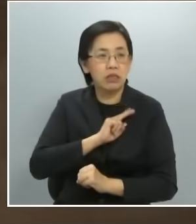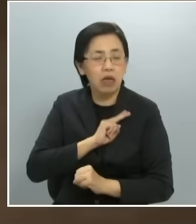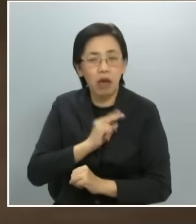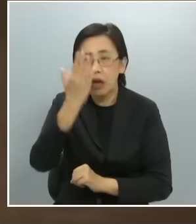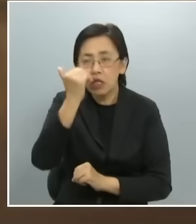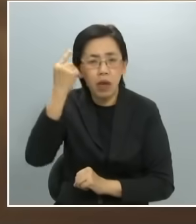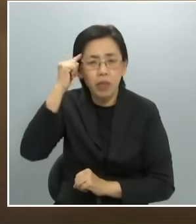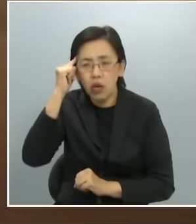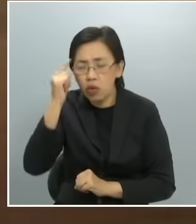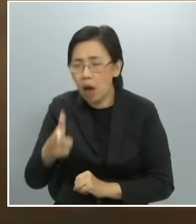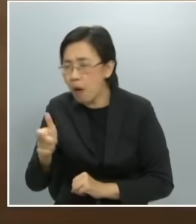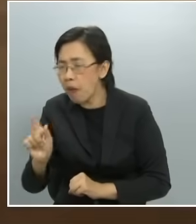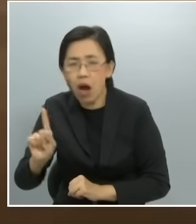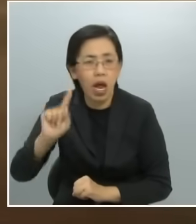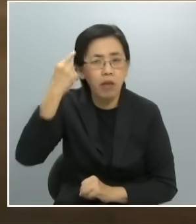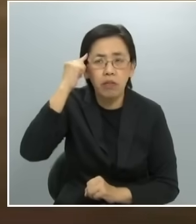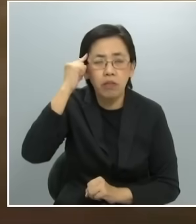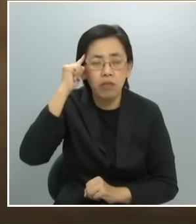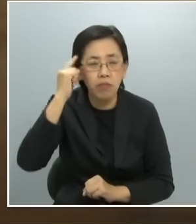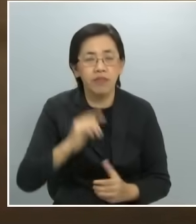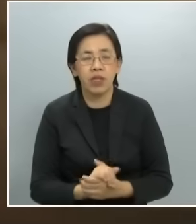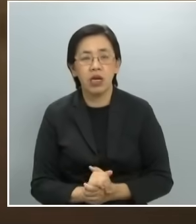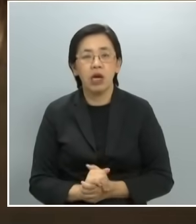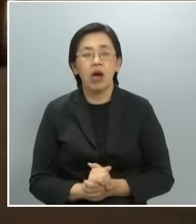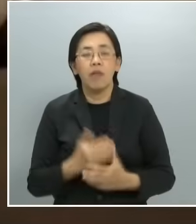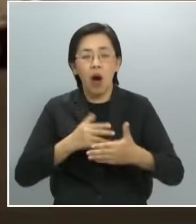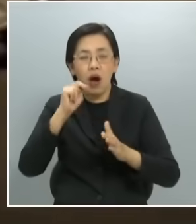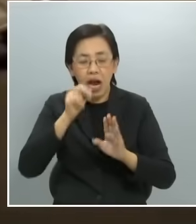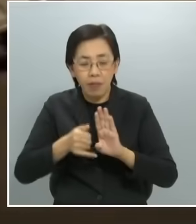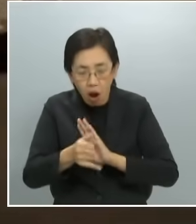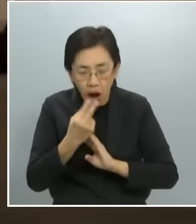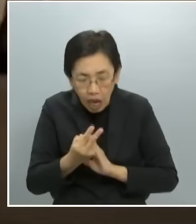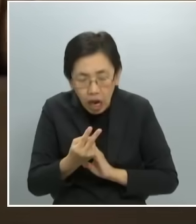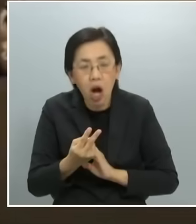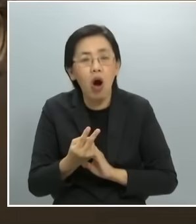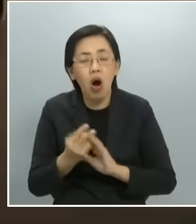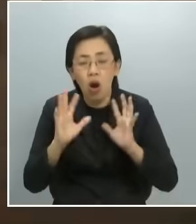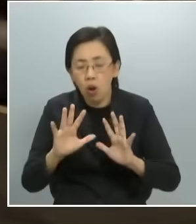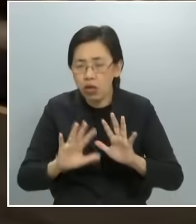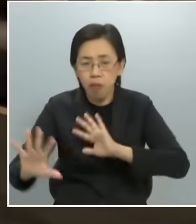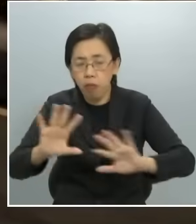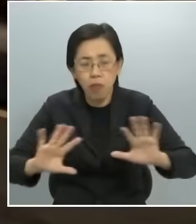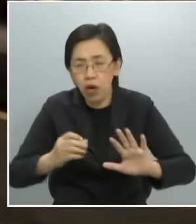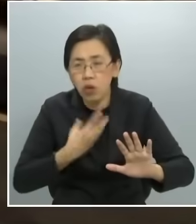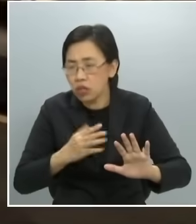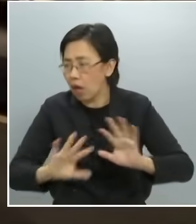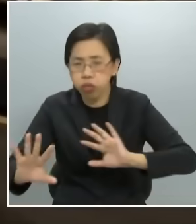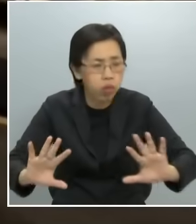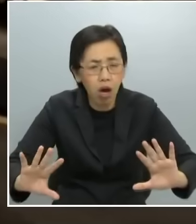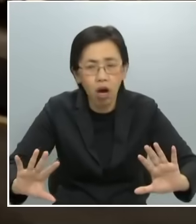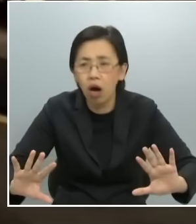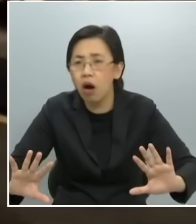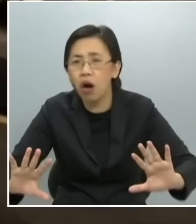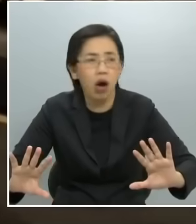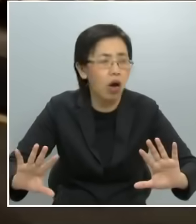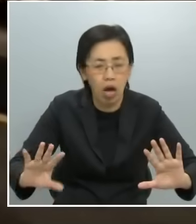จากไม่ทราบว่าเกิดเหตุการณ์อะไรขึ้นบ้างทีนี้พอออกมาจากห้องน้ำแล้วก็เห็นคนตื่นตกใจจะจัดกระจายแล้วก็